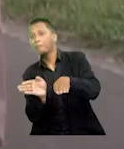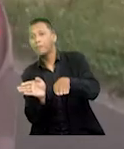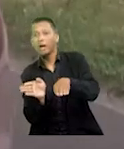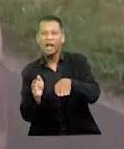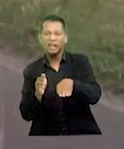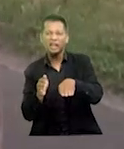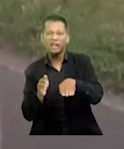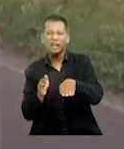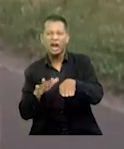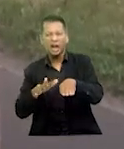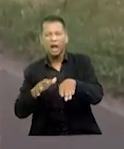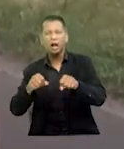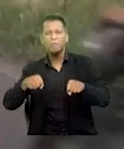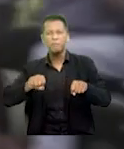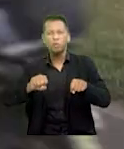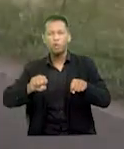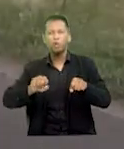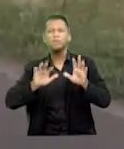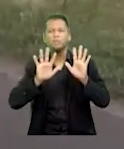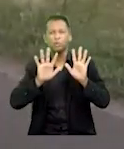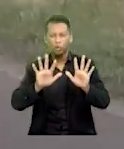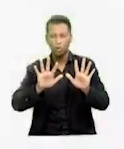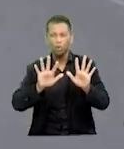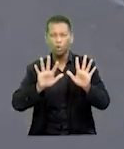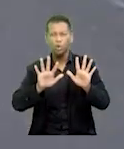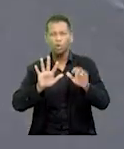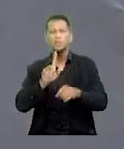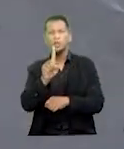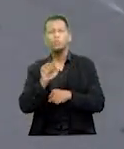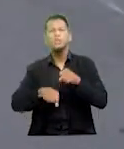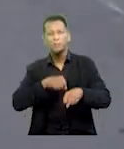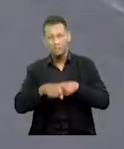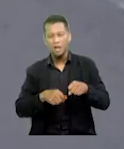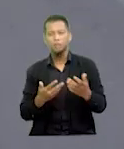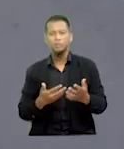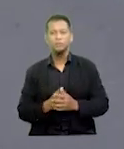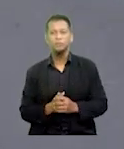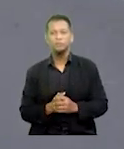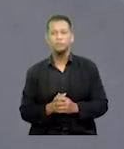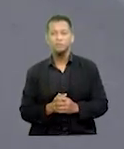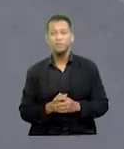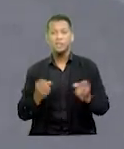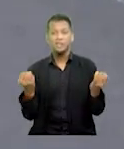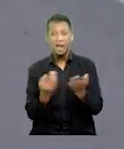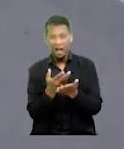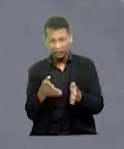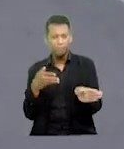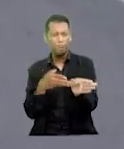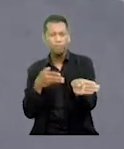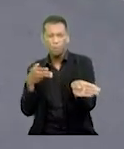lebih 10 sepeda motor dan satu sepeda kayu. Kecelakaan beruntun ini sempat menjadi tontonan warga sekitar